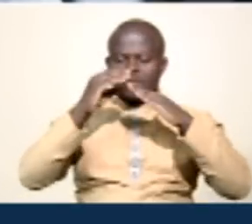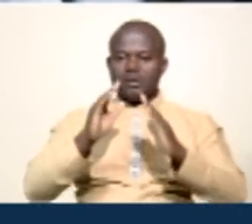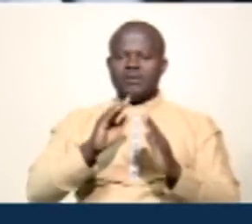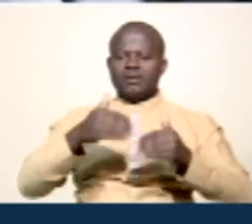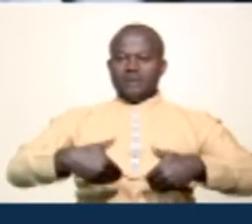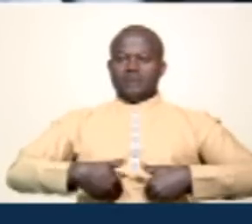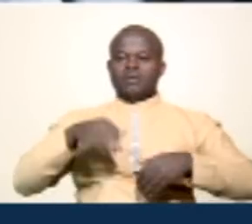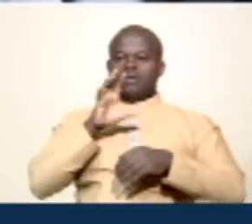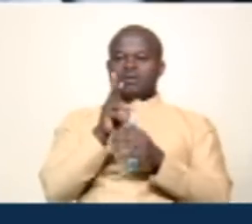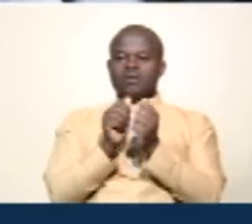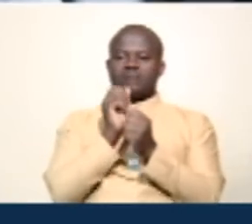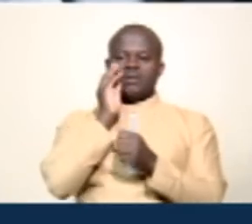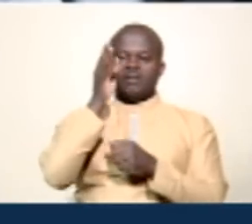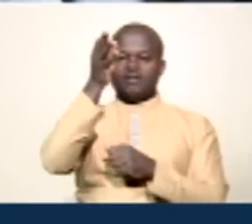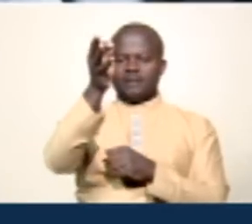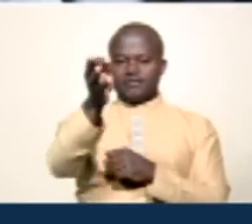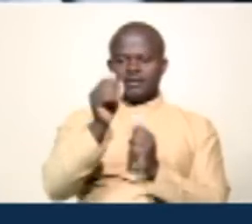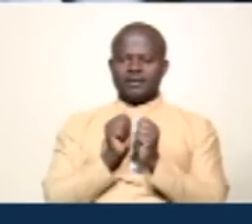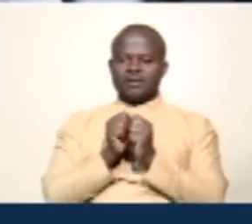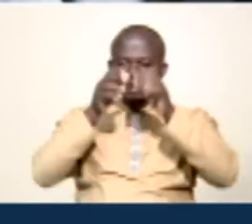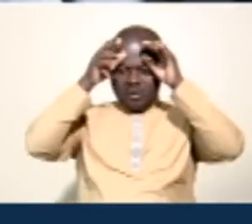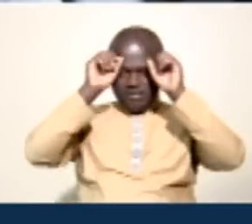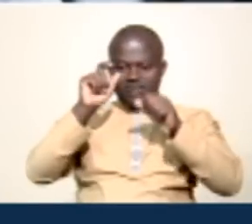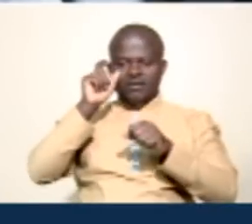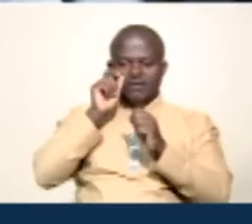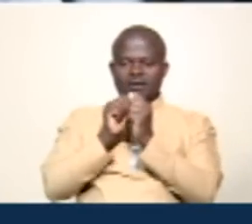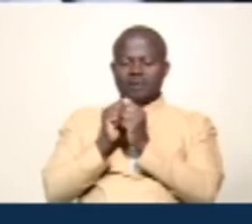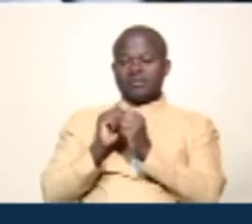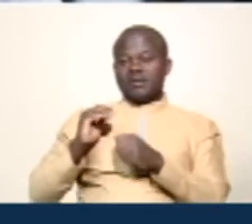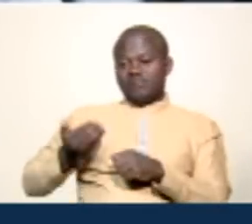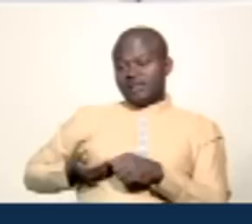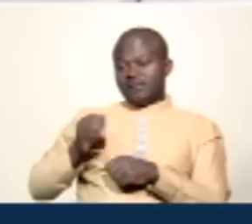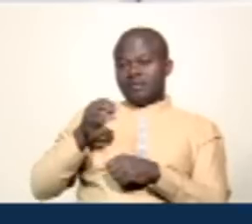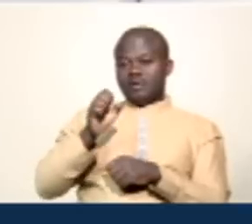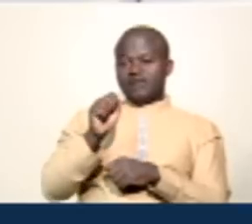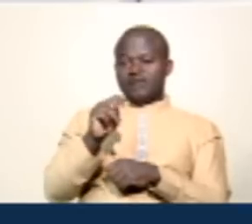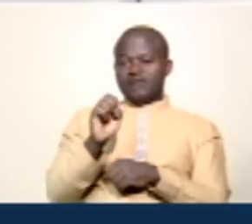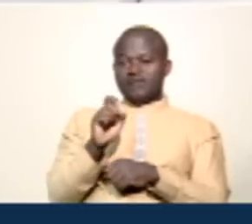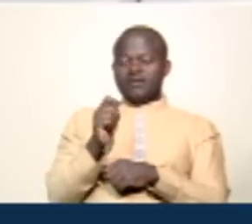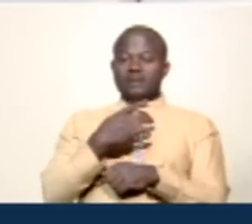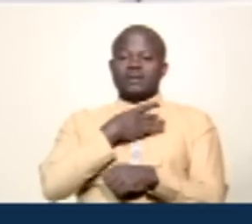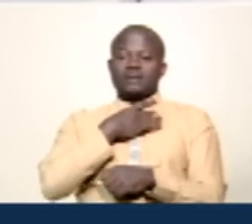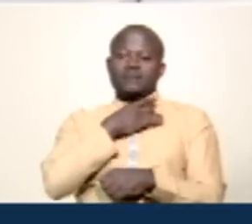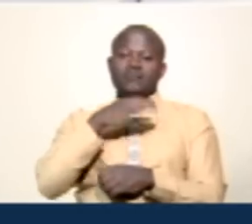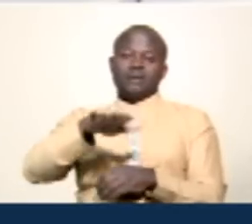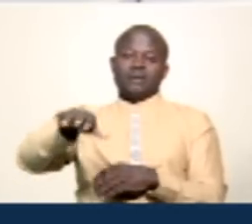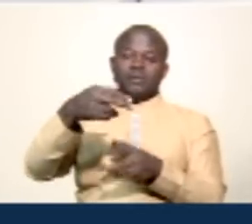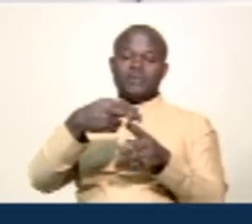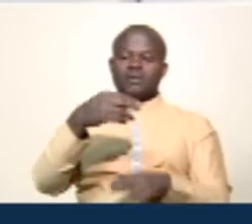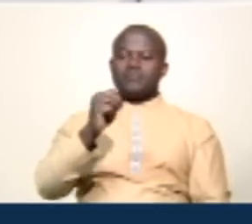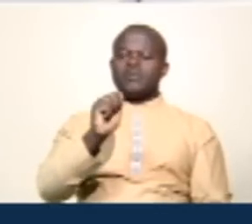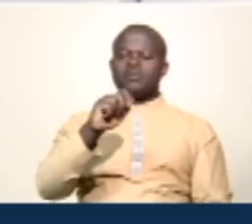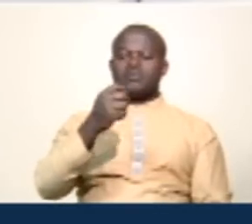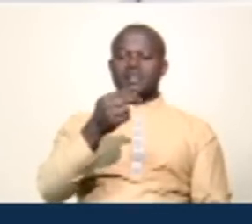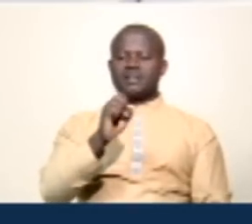rwa Afurika n'ahazaza h'uyu mugabane. Perezida Kagame na Madamu Jeannette Kagame kandi banasuye ubusitani bwitiriwe Mathieu Kérékou